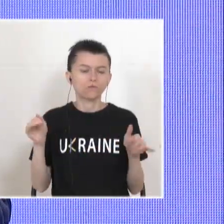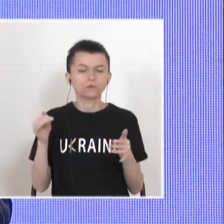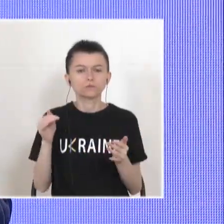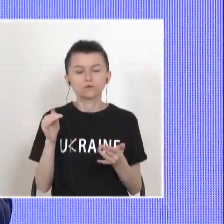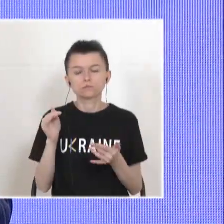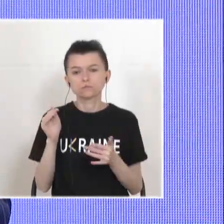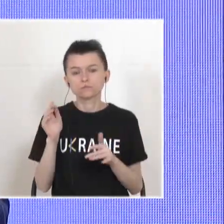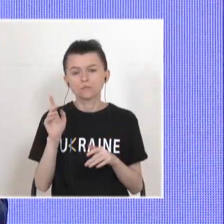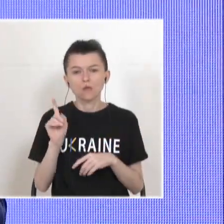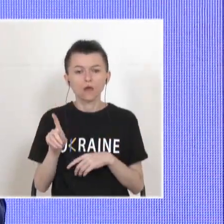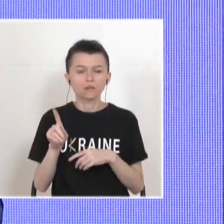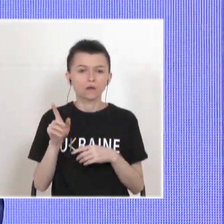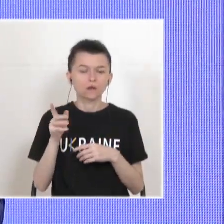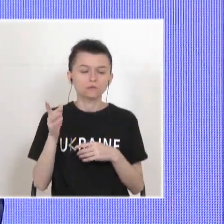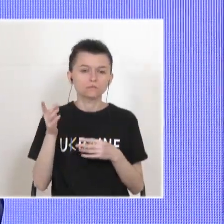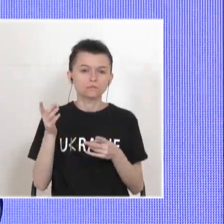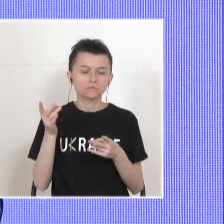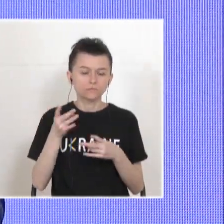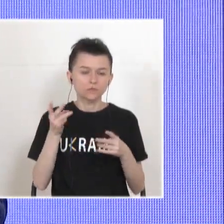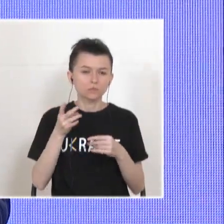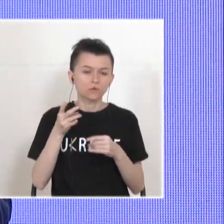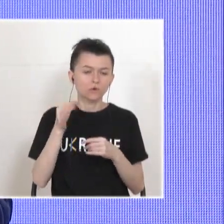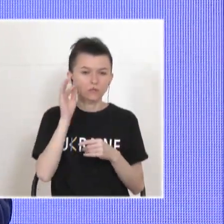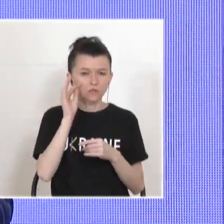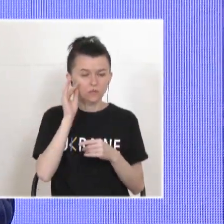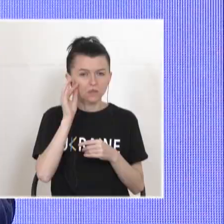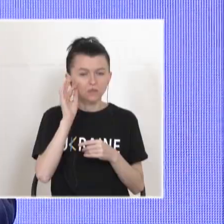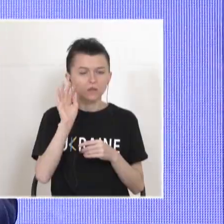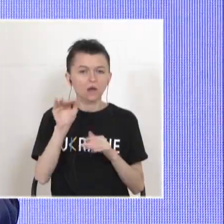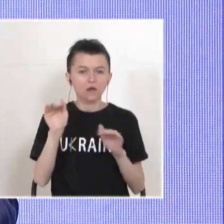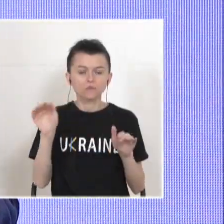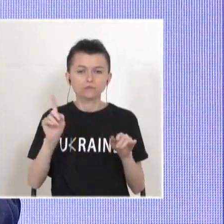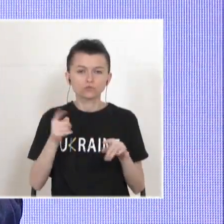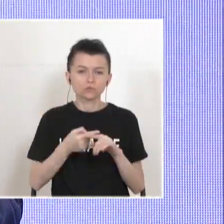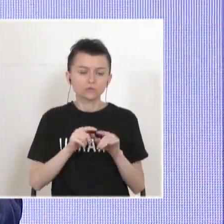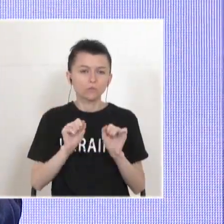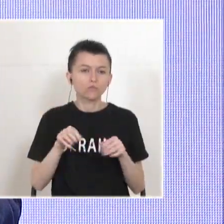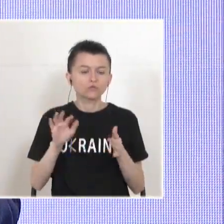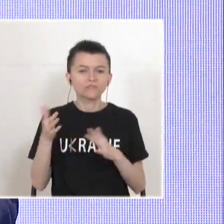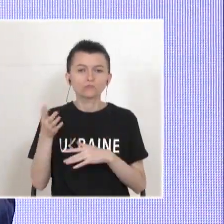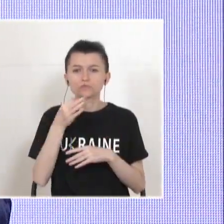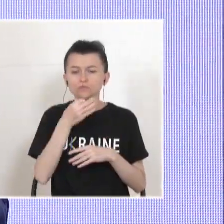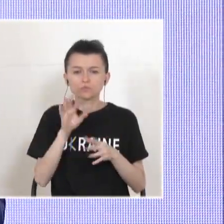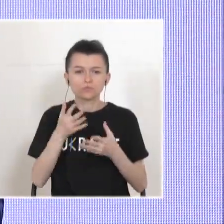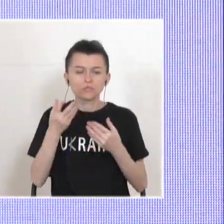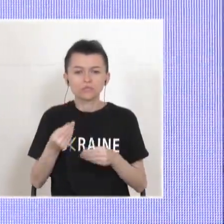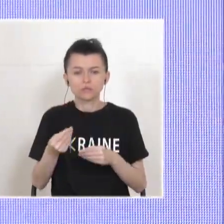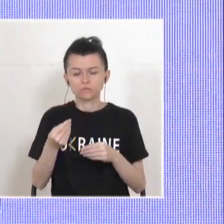людям, які представляють мою країну, треба нагадувати, що це може відбутися в будь-який момент, кожного дня в цій війні.